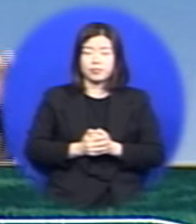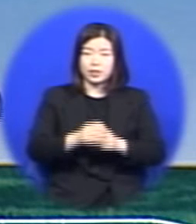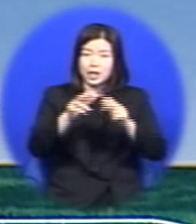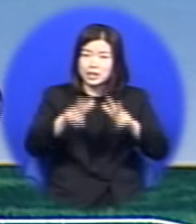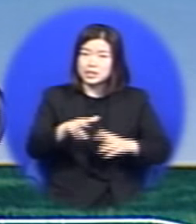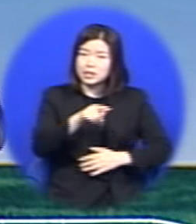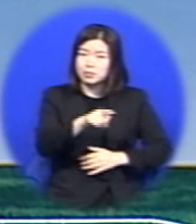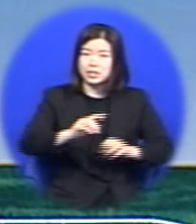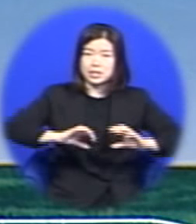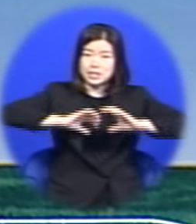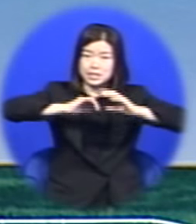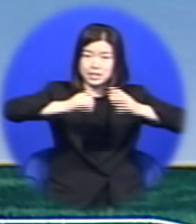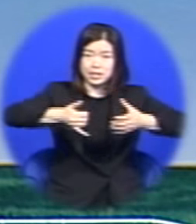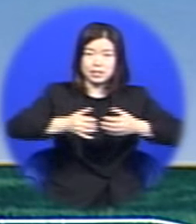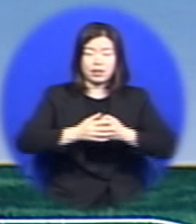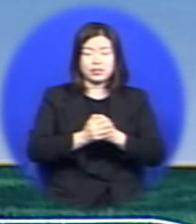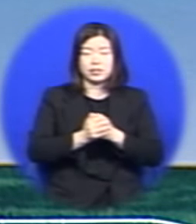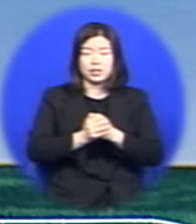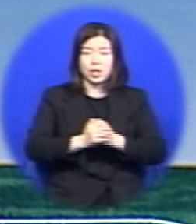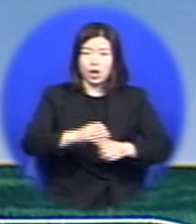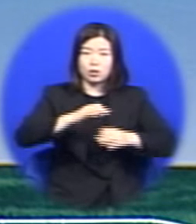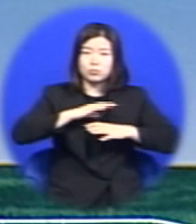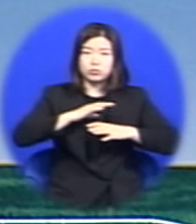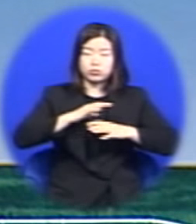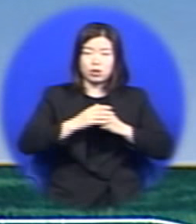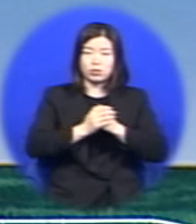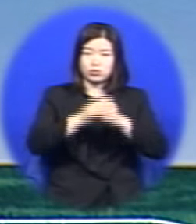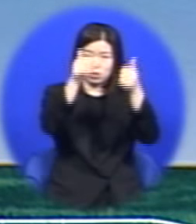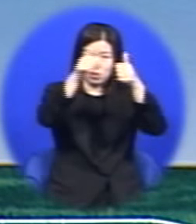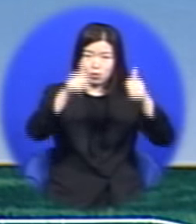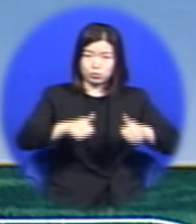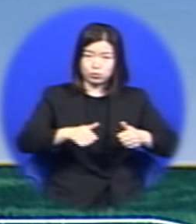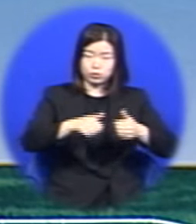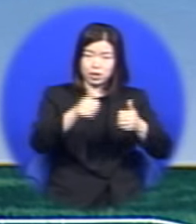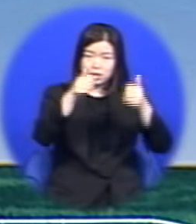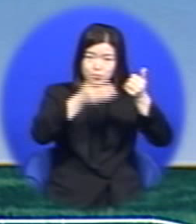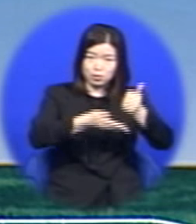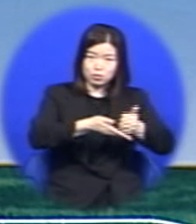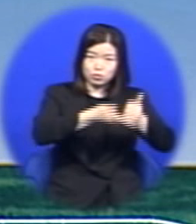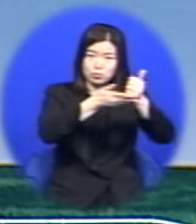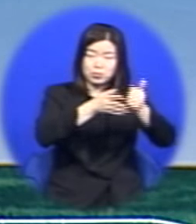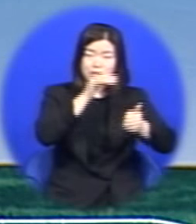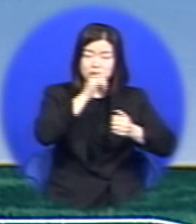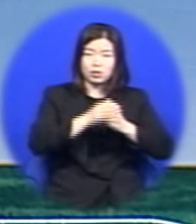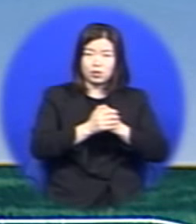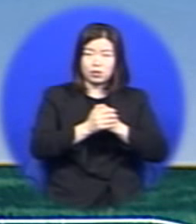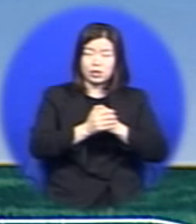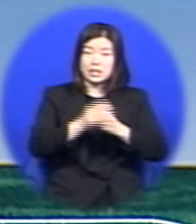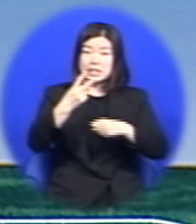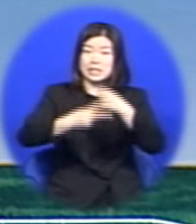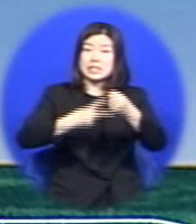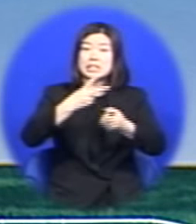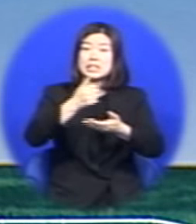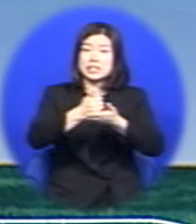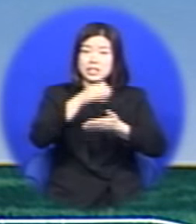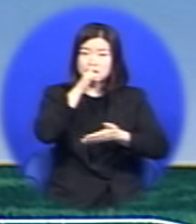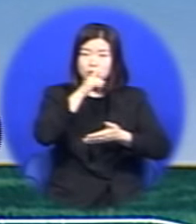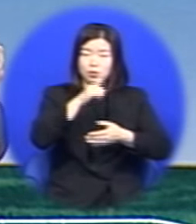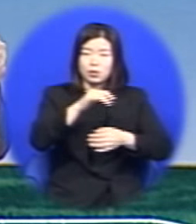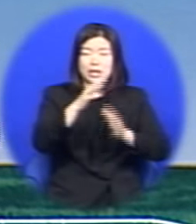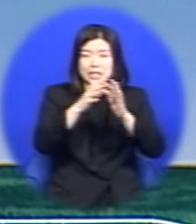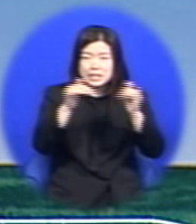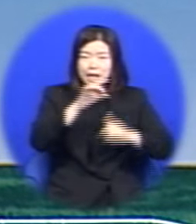지금 이 세상은 무서운 우상숭배 세상입니다. 신이 있습니다. 사람들마다